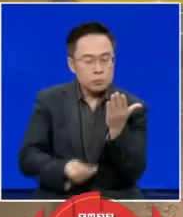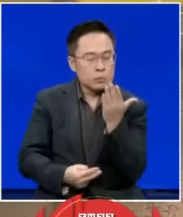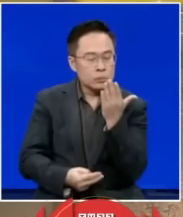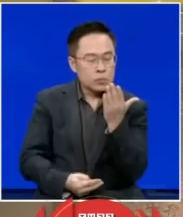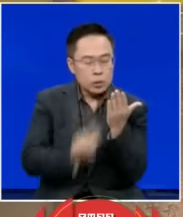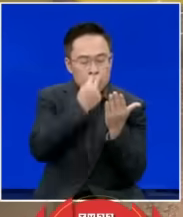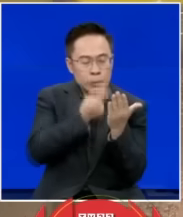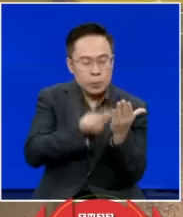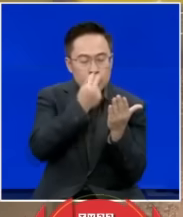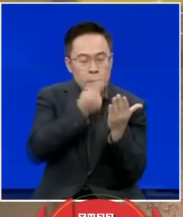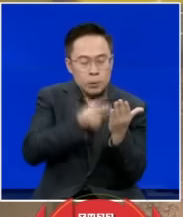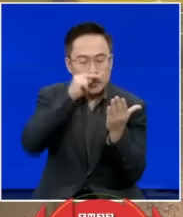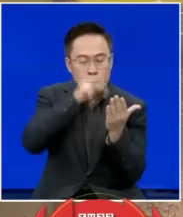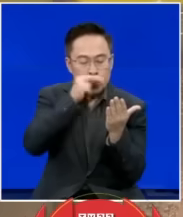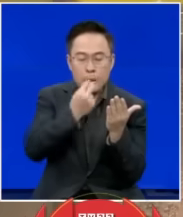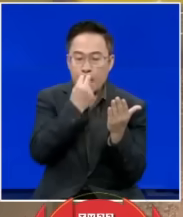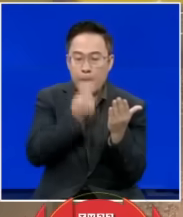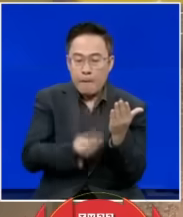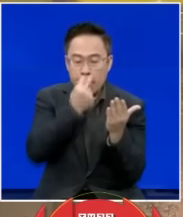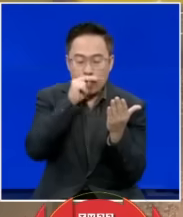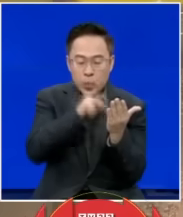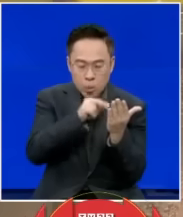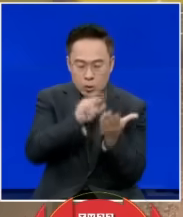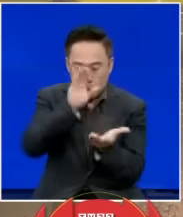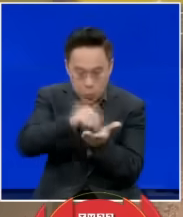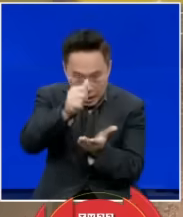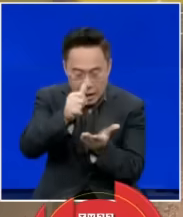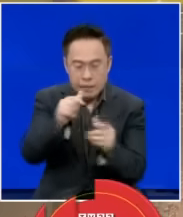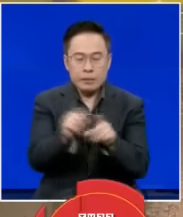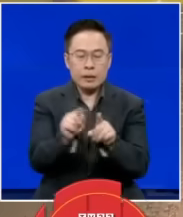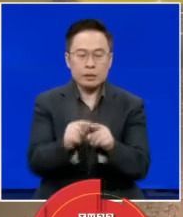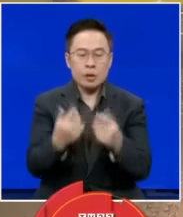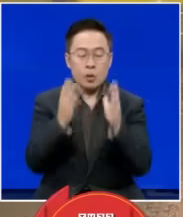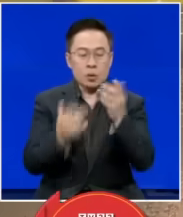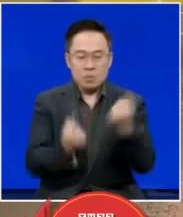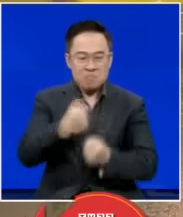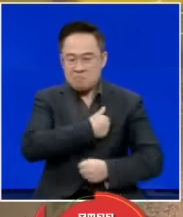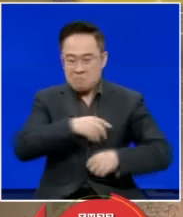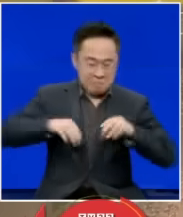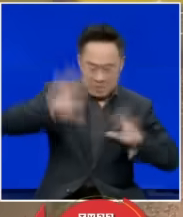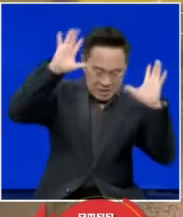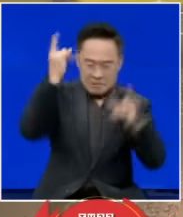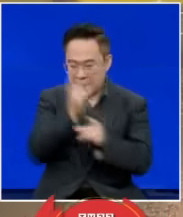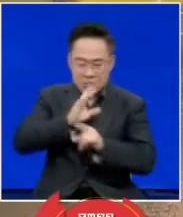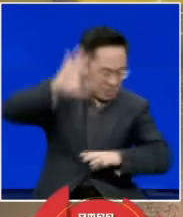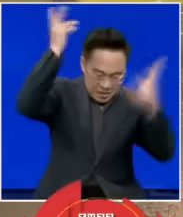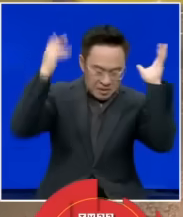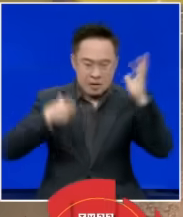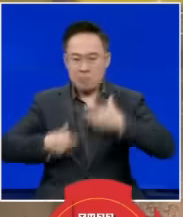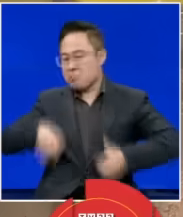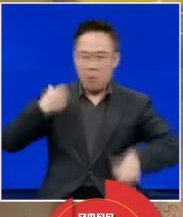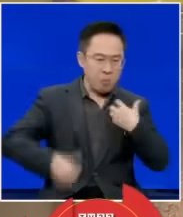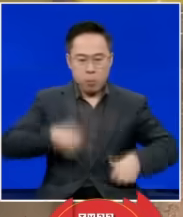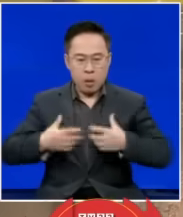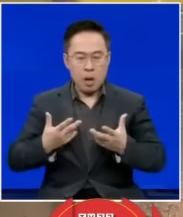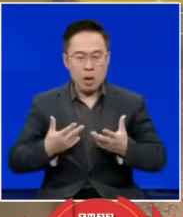ประชาชื่นในชั้นสอบสวนเบื้องต้นเนี่ยคนขับก็ปฏิเสธนะครับเห็นบอกว่ามีอาการเมาโวยวายไม่รับทราบข้อกล่าวหาแล้วก็บอ